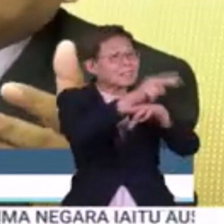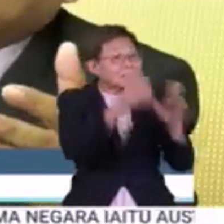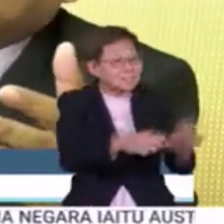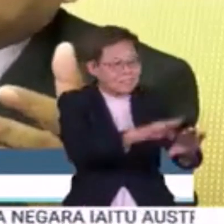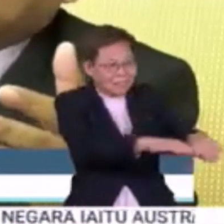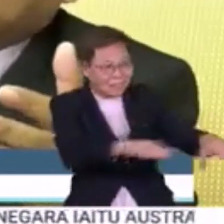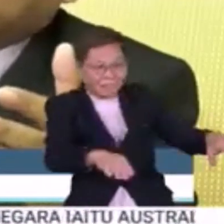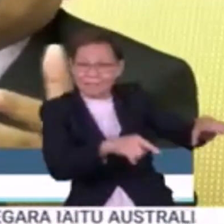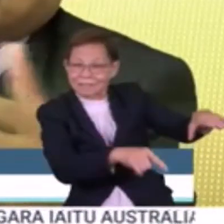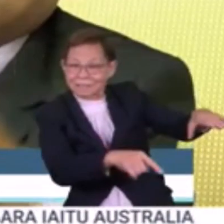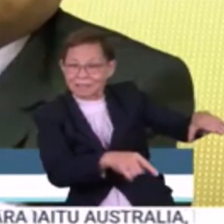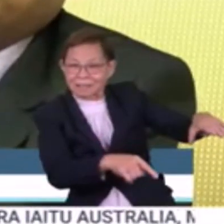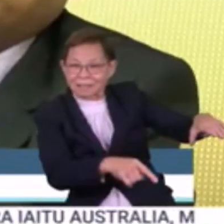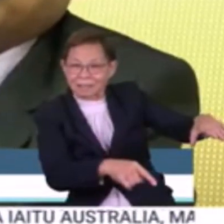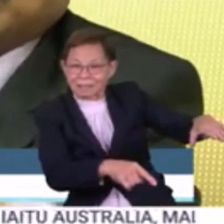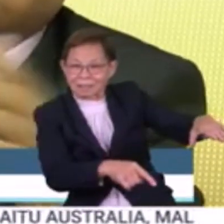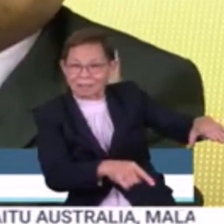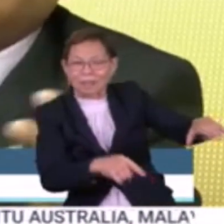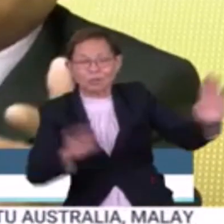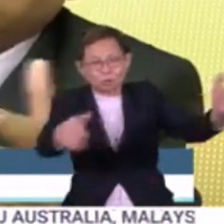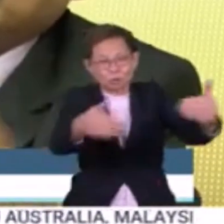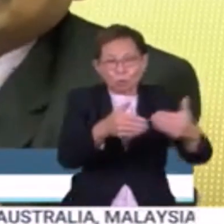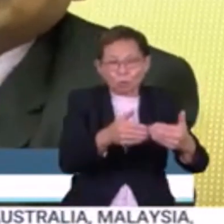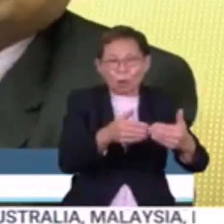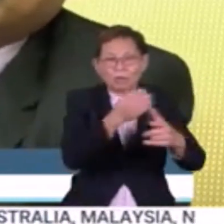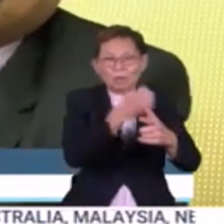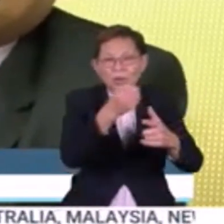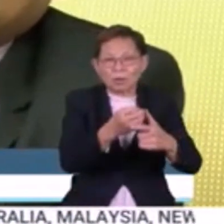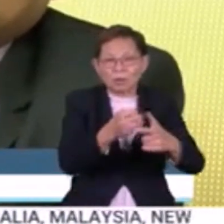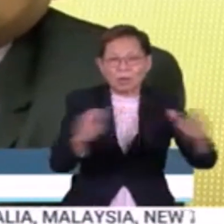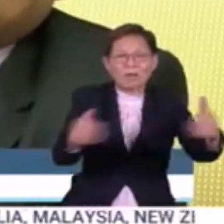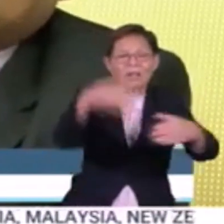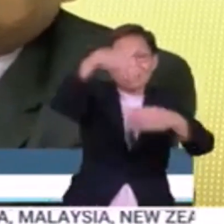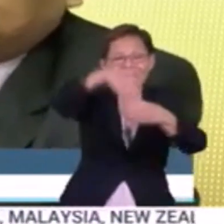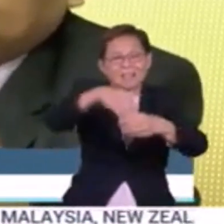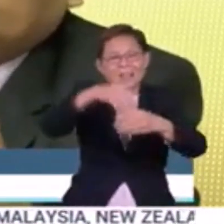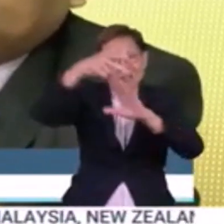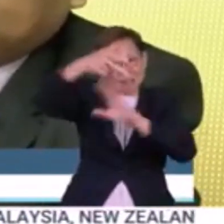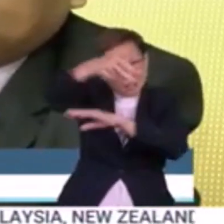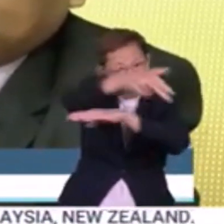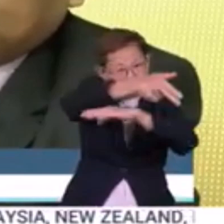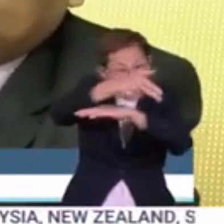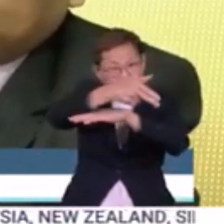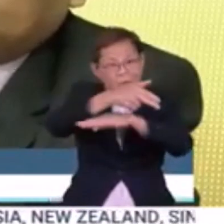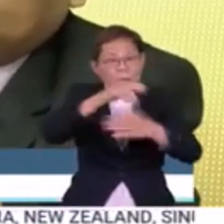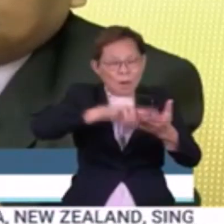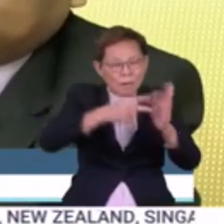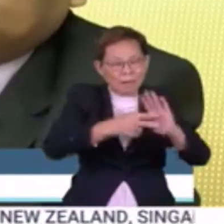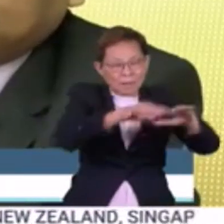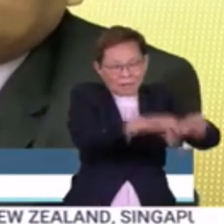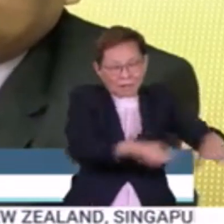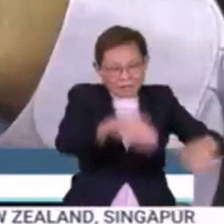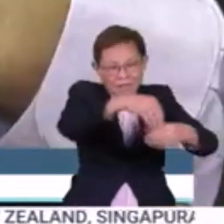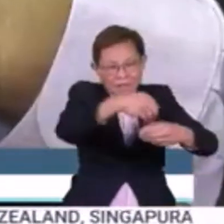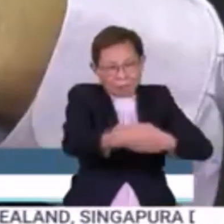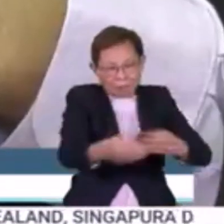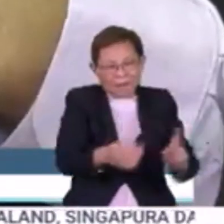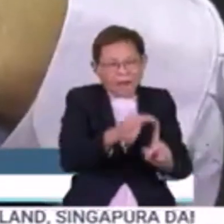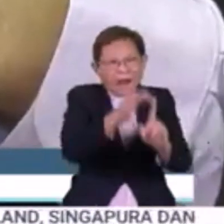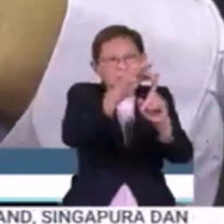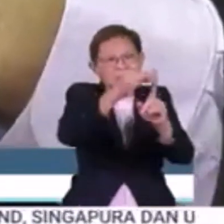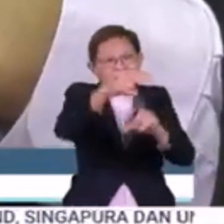panggil keterangan tertutup ataupun dalam bahasa Inggeris in camera. So maknanya kanak-kanak itu dalam satu bilik